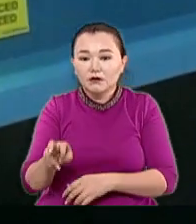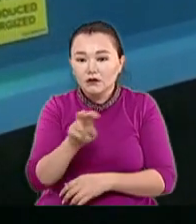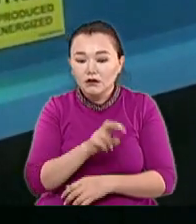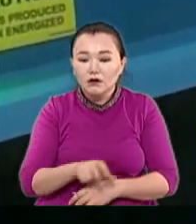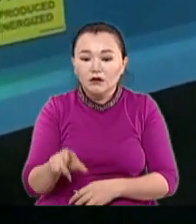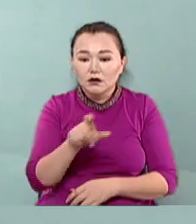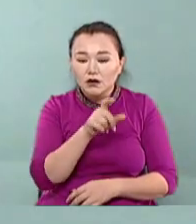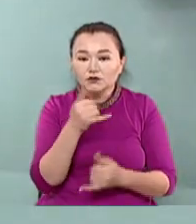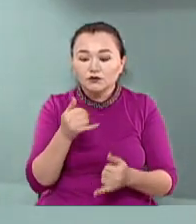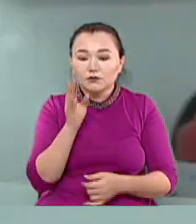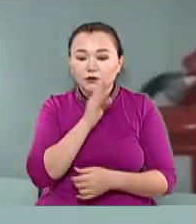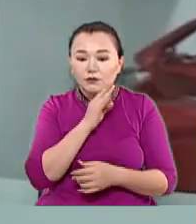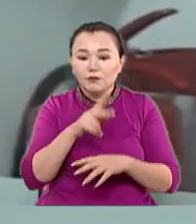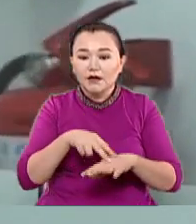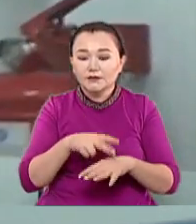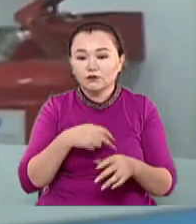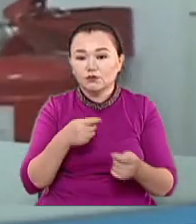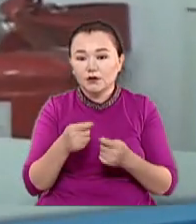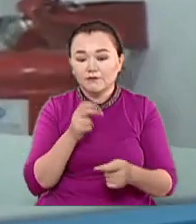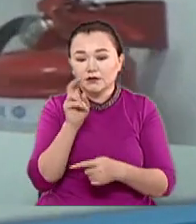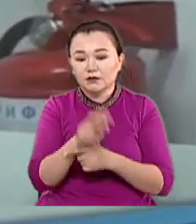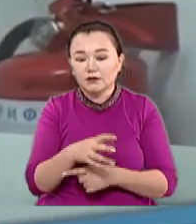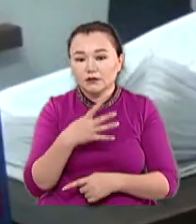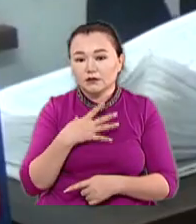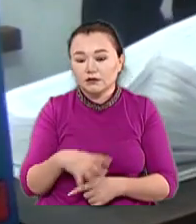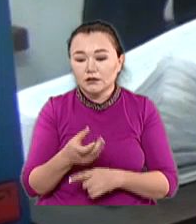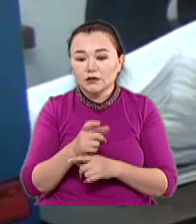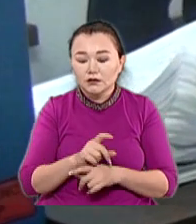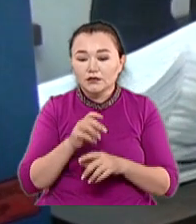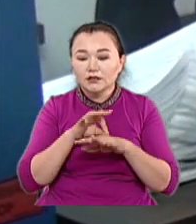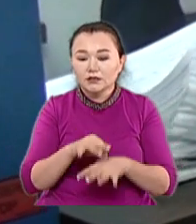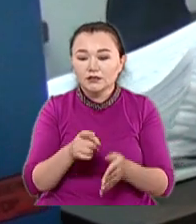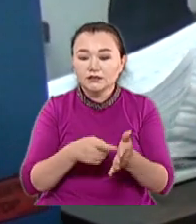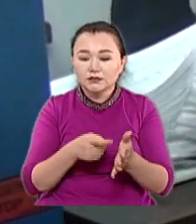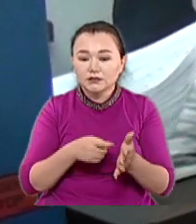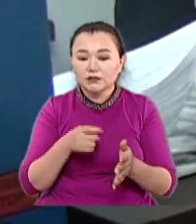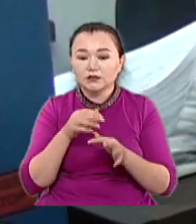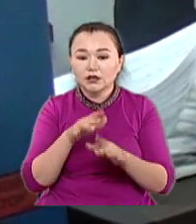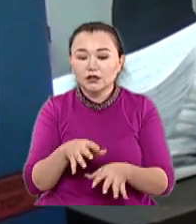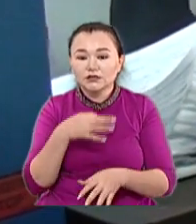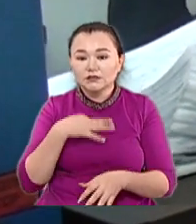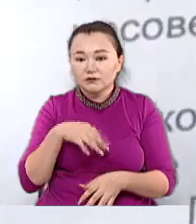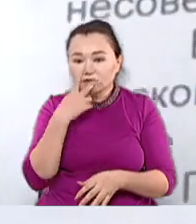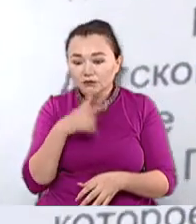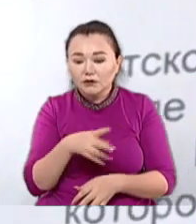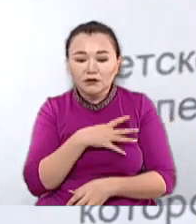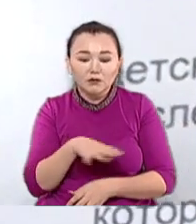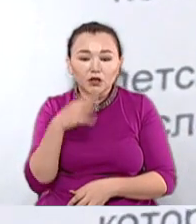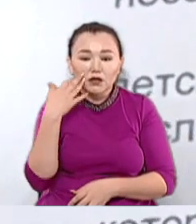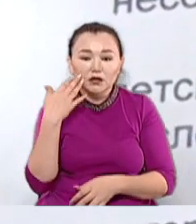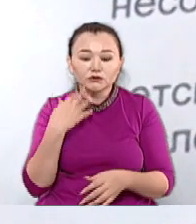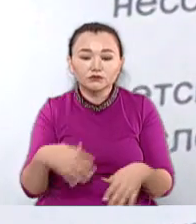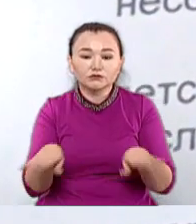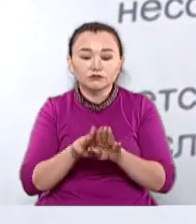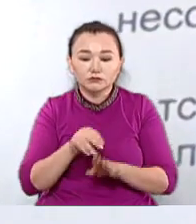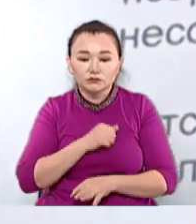қылған ананың бүгін полиция басқармасына баруына тура келді. Өйткені іш жүргізген тергеушілер сынған қолды көрмей жеңіл жарақат деп жылы жаба салған